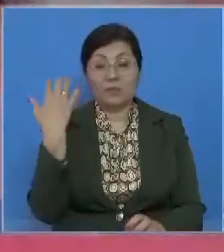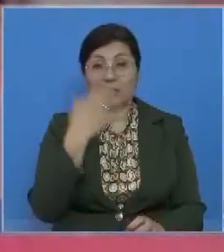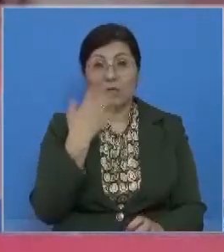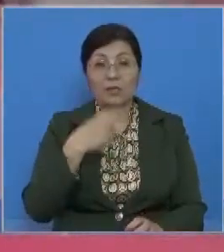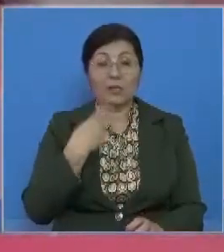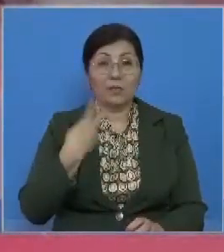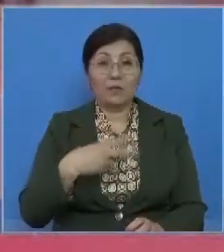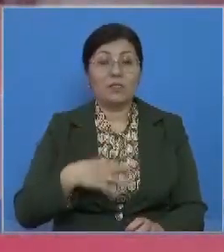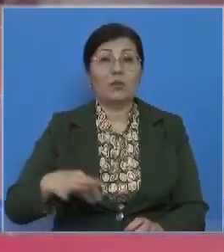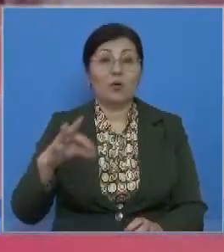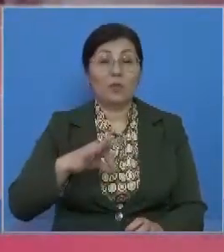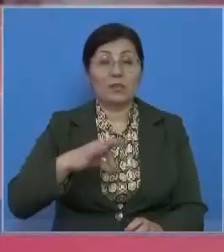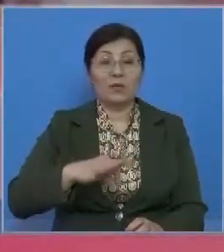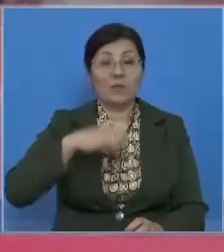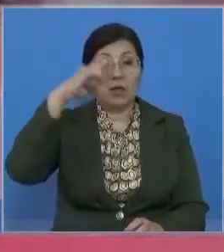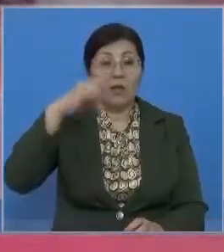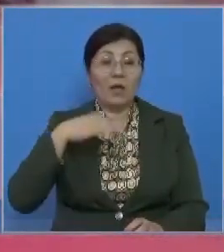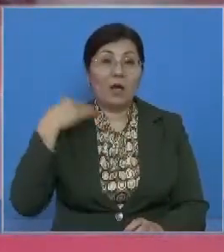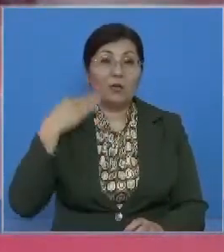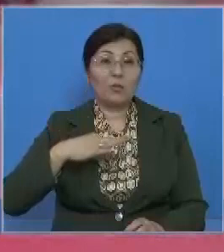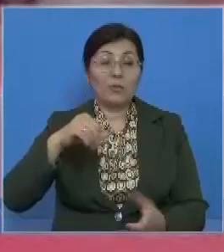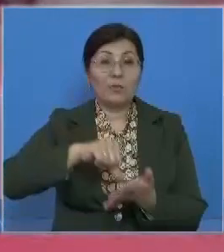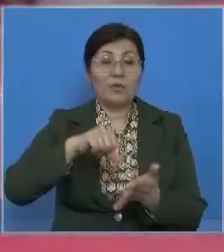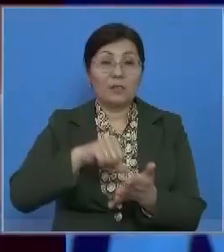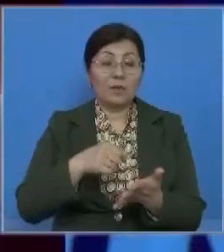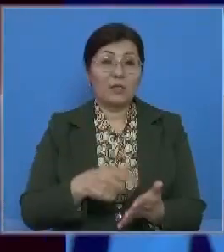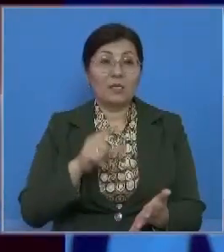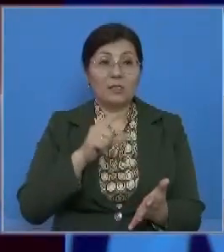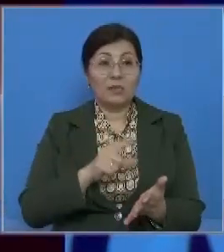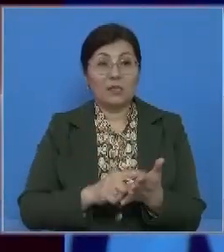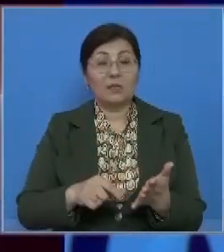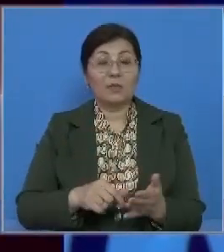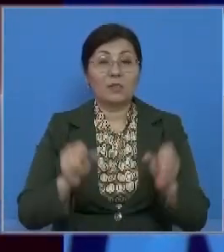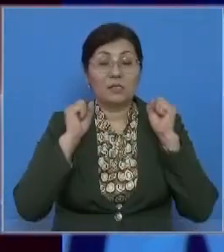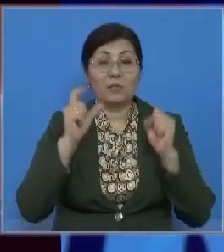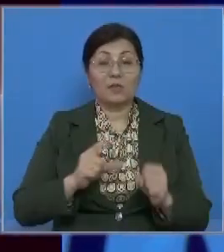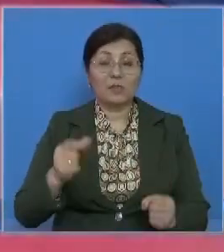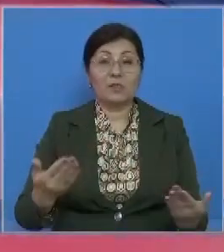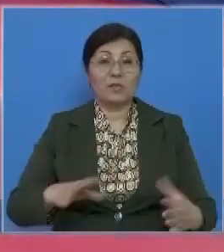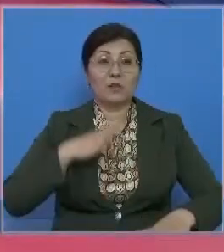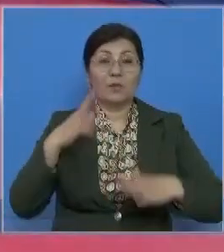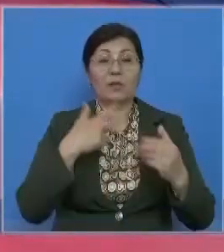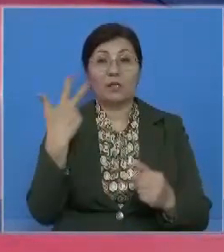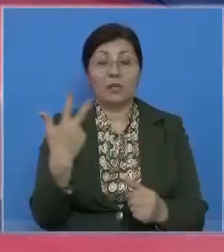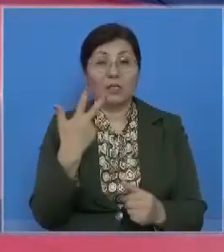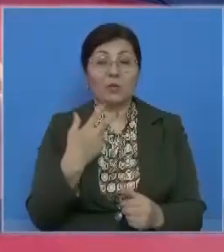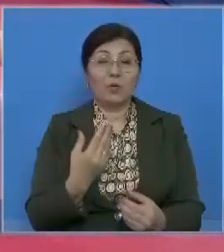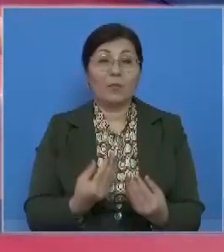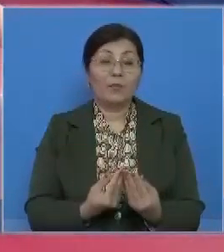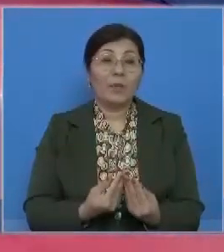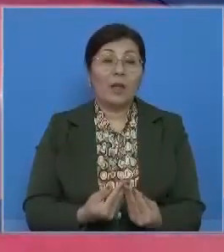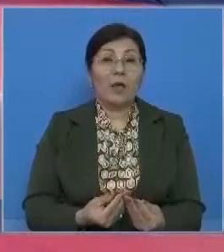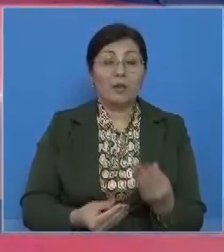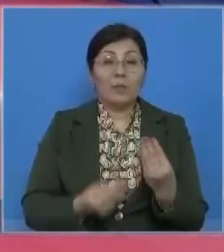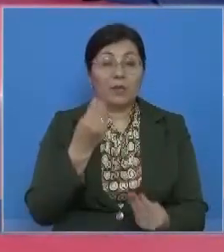20 регионов страны. От Актюбинской области примут участие 70 спортсменов. Сейчас идет подготовка к третьему этапу, который пройдет в Актобе